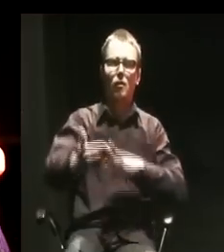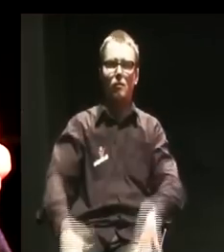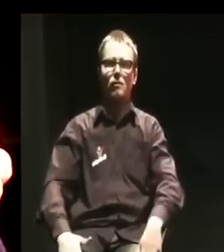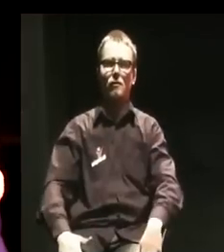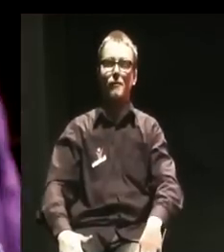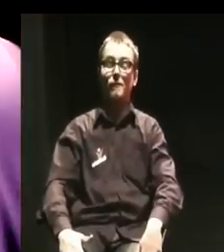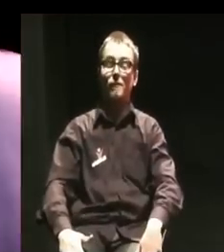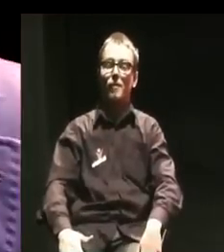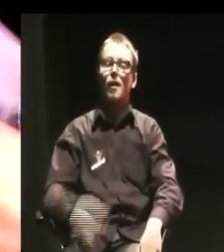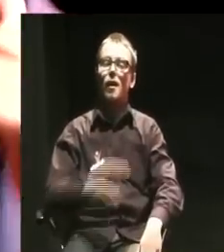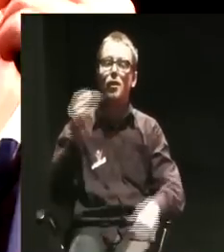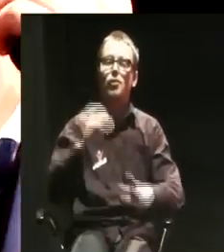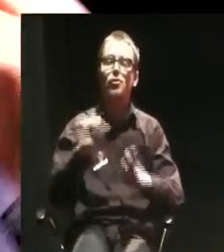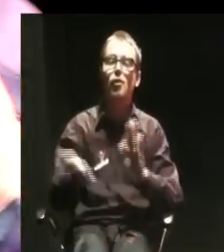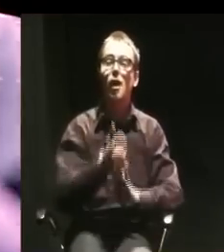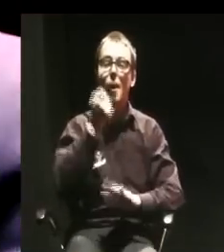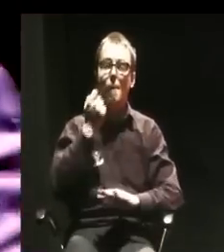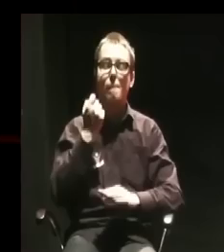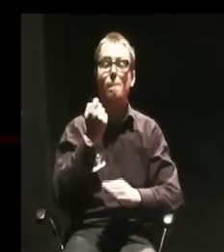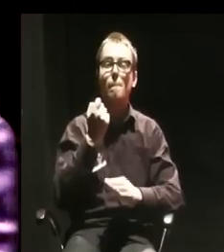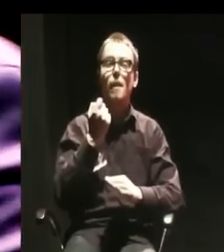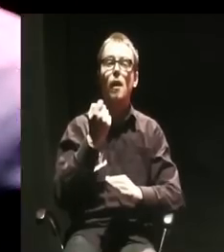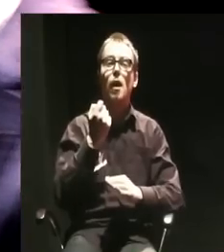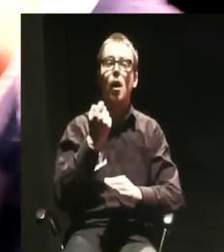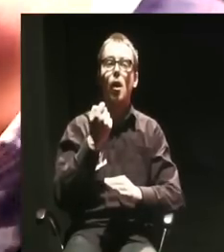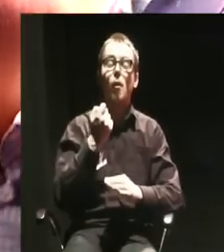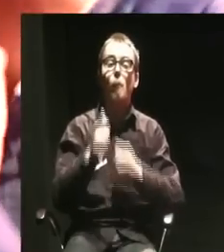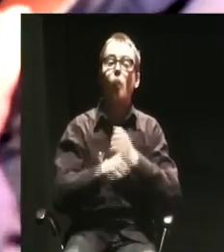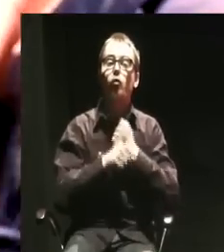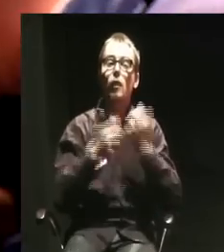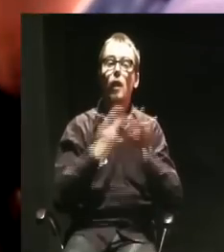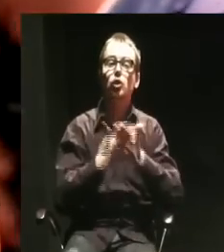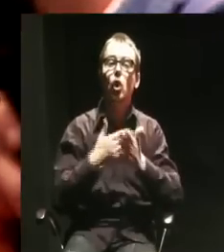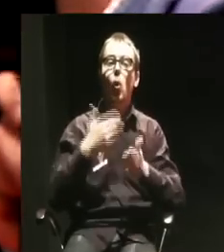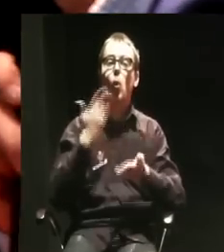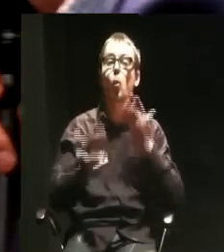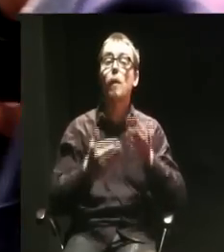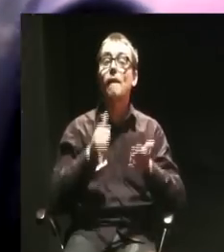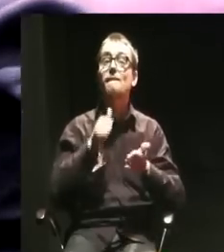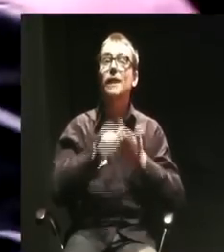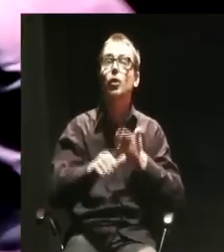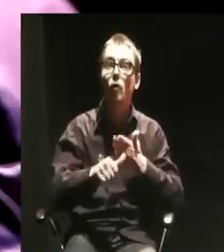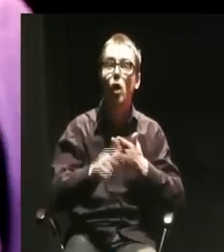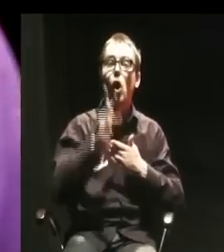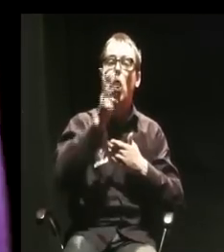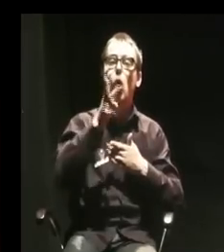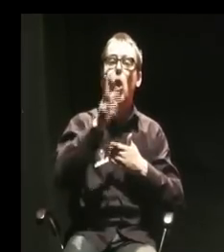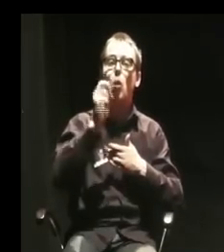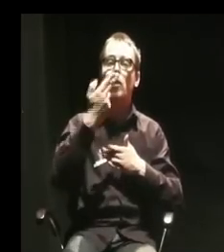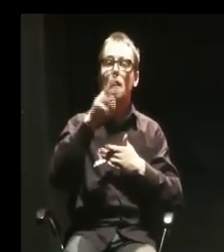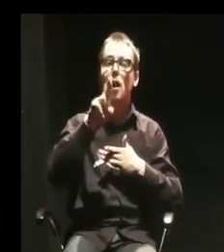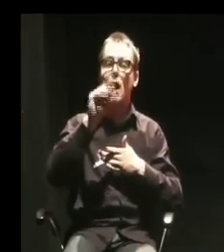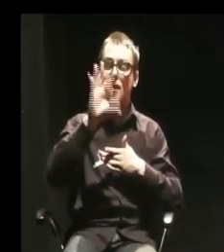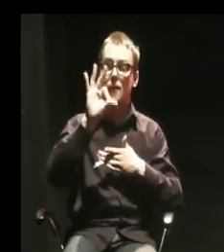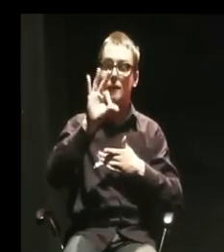Jeszcze jedna inicjatywa, która powoduje, że Lublin jest wyjątkowym hubem, a mianowicie Kongres Inicjatyw Europy Wschodniej.